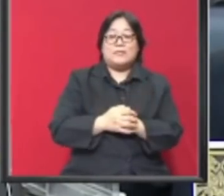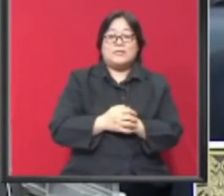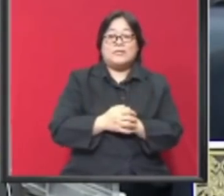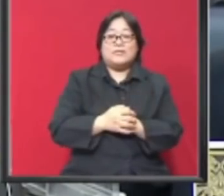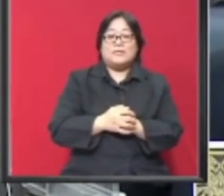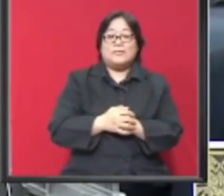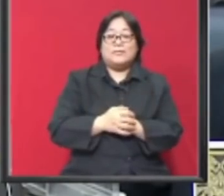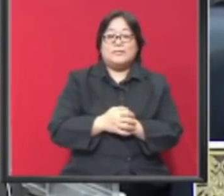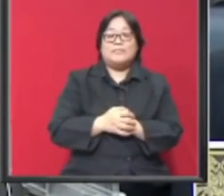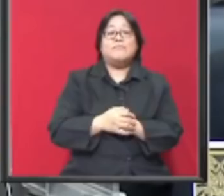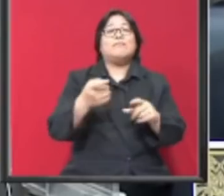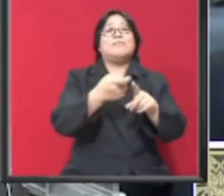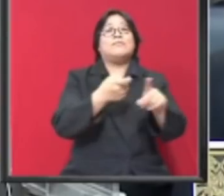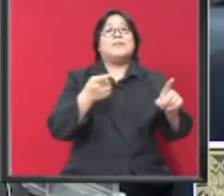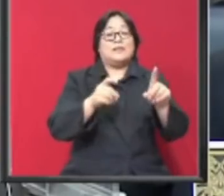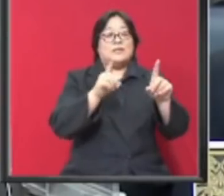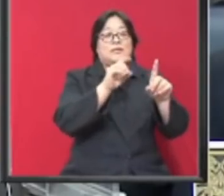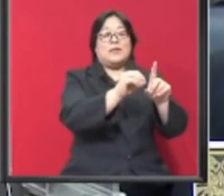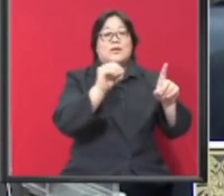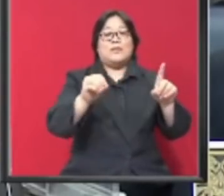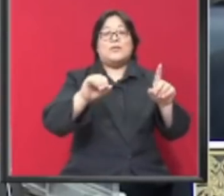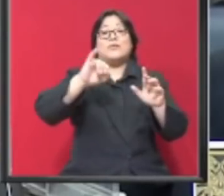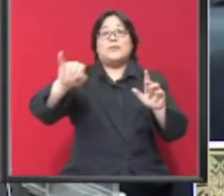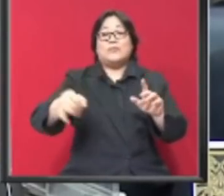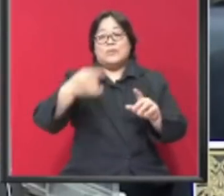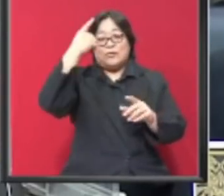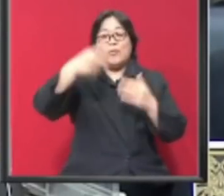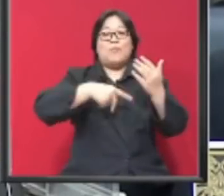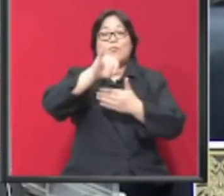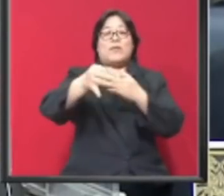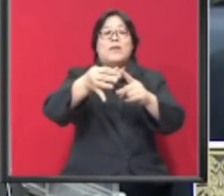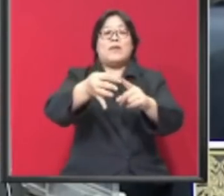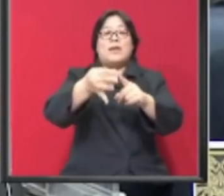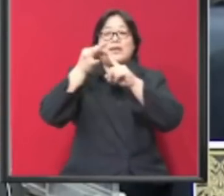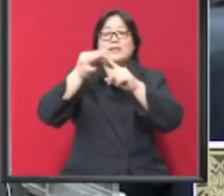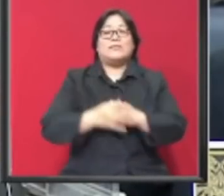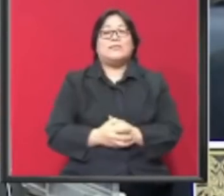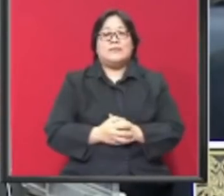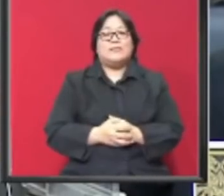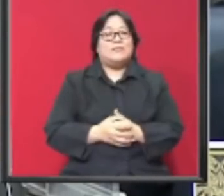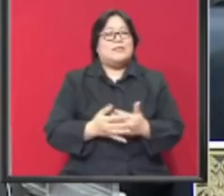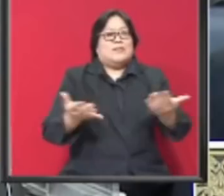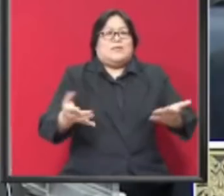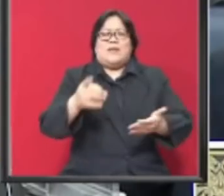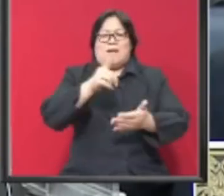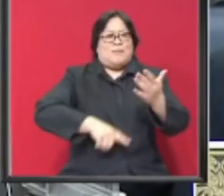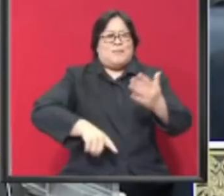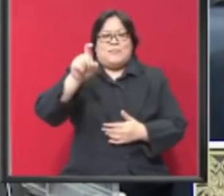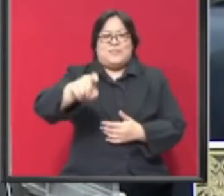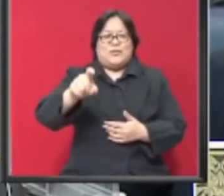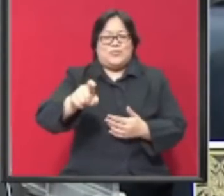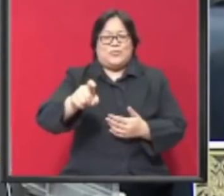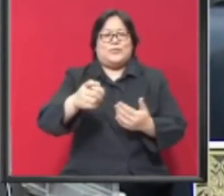Million dari 19 untuk Project has apa perlunya